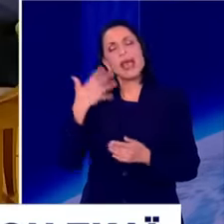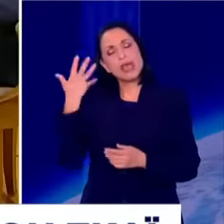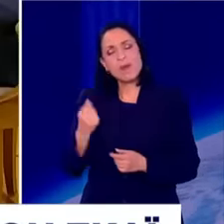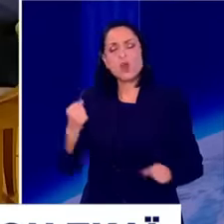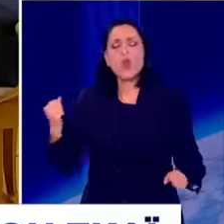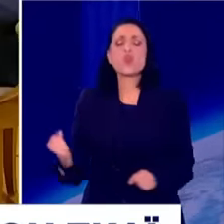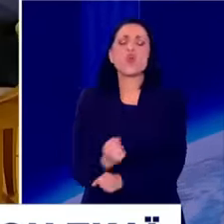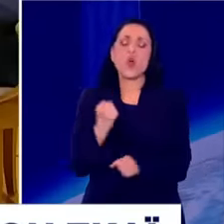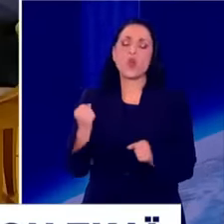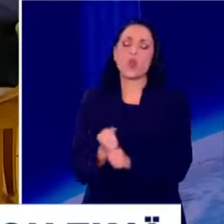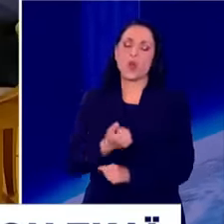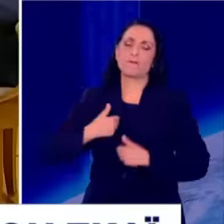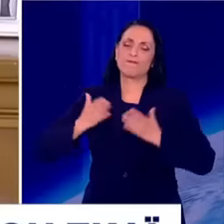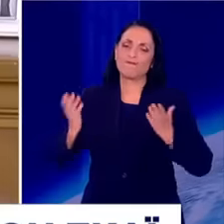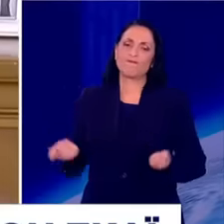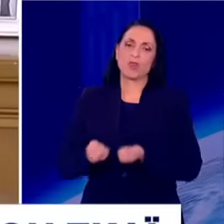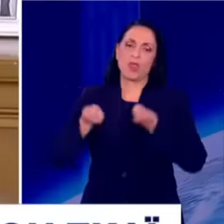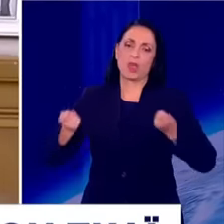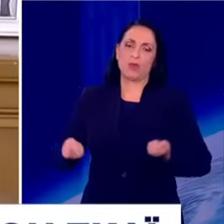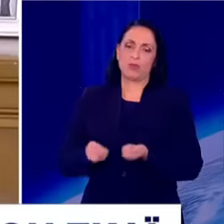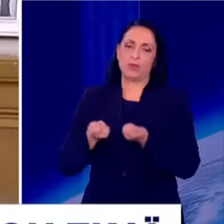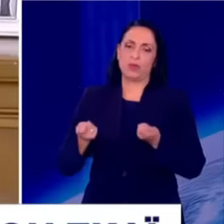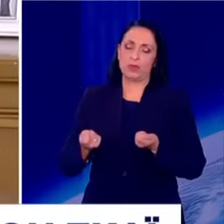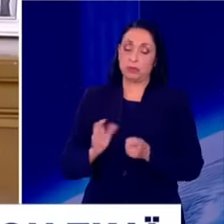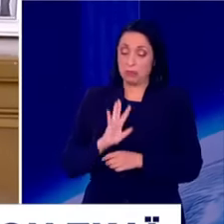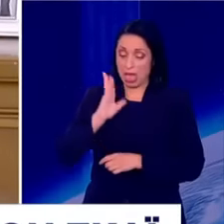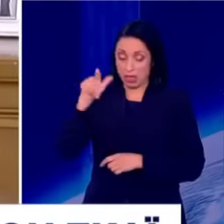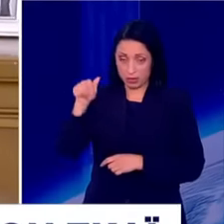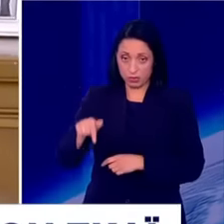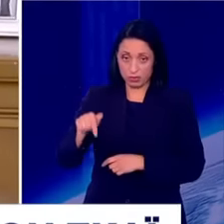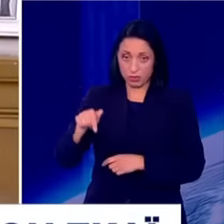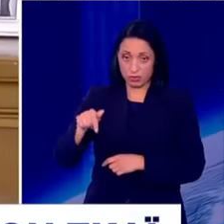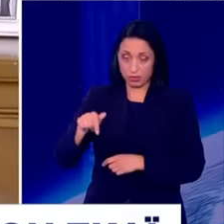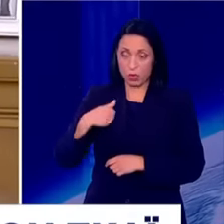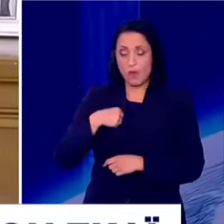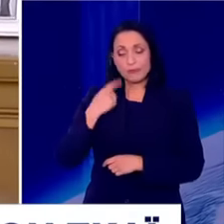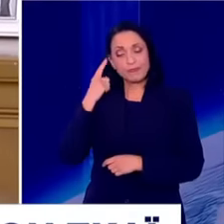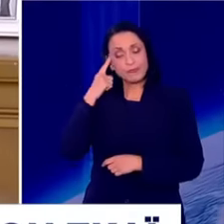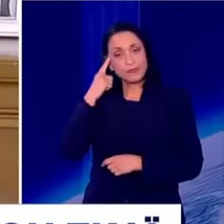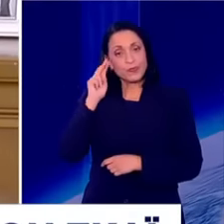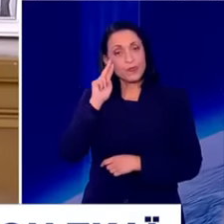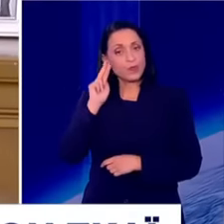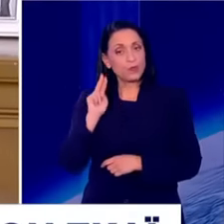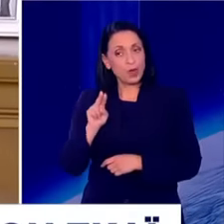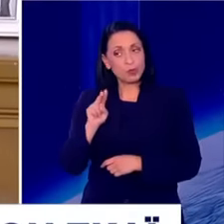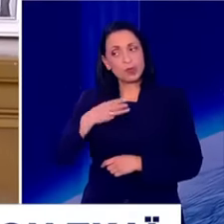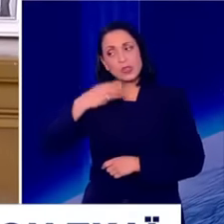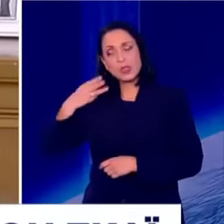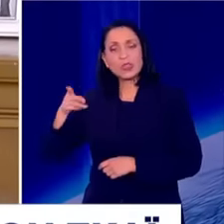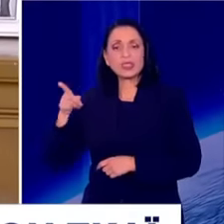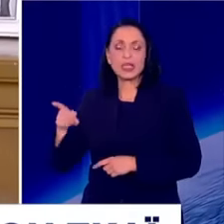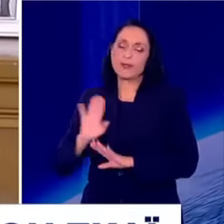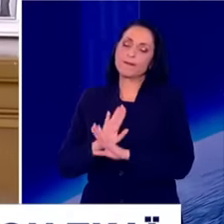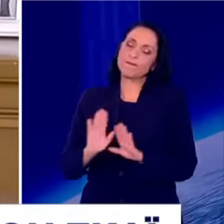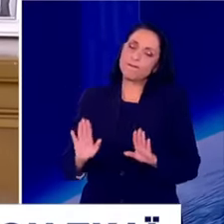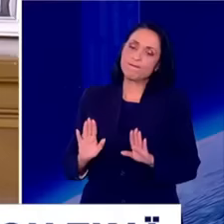δουλειά ακόμα η οποία πρέπει να γίνει εκεί. Μέχρι στιγμής αυτό το οποίο βλέπουμε από το ΣΥΡΙΖΑ, τώρα για να